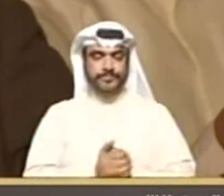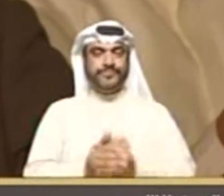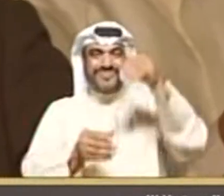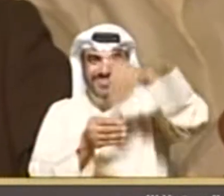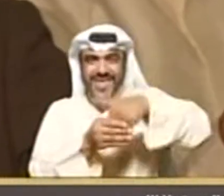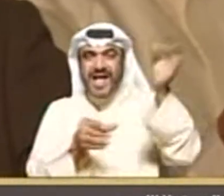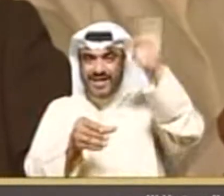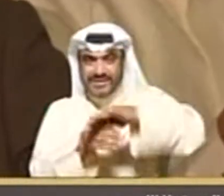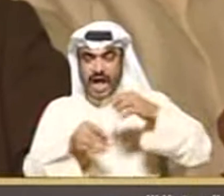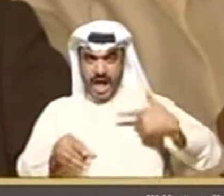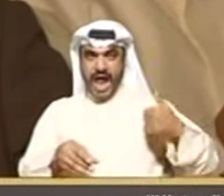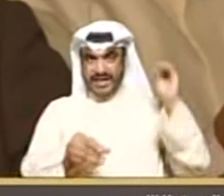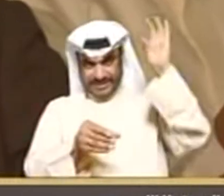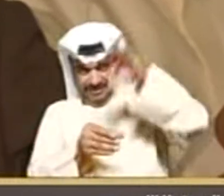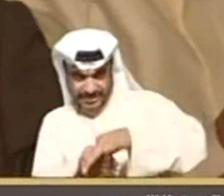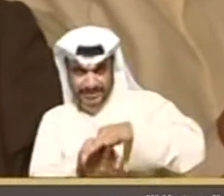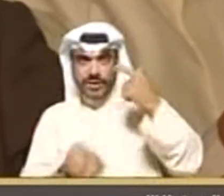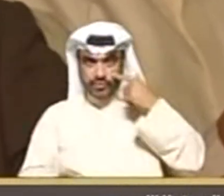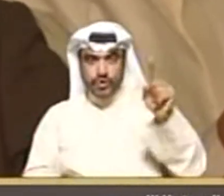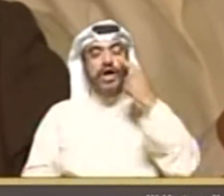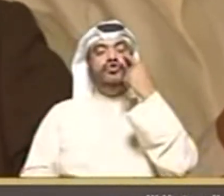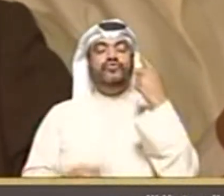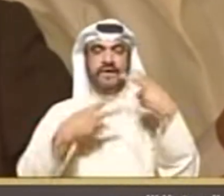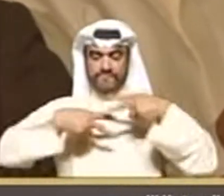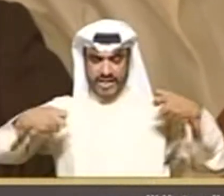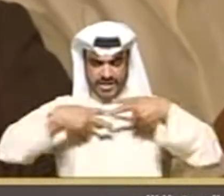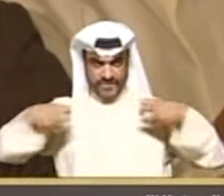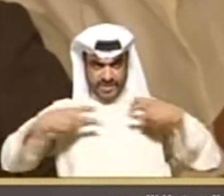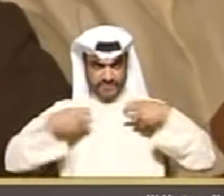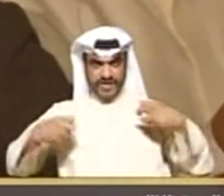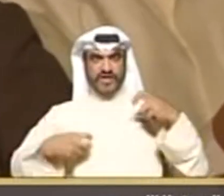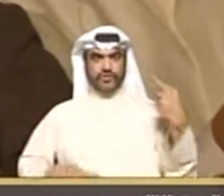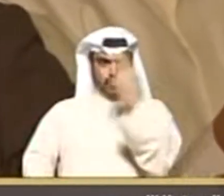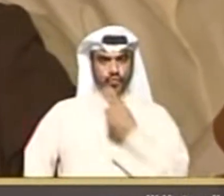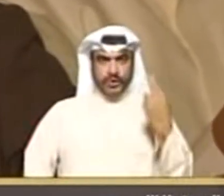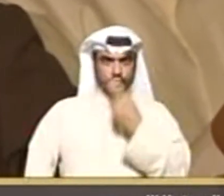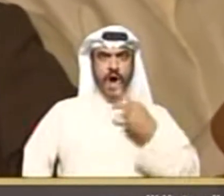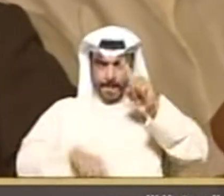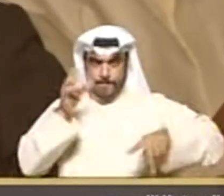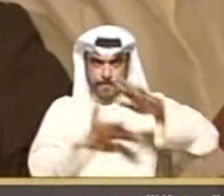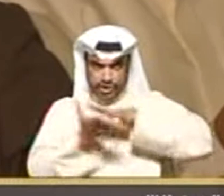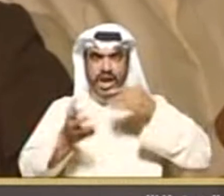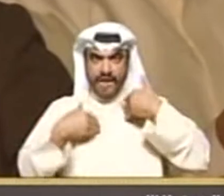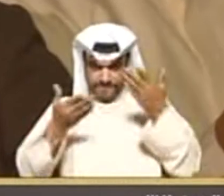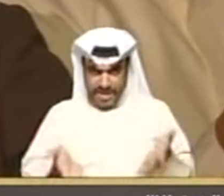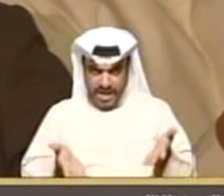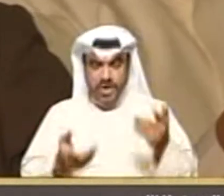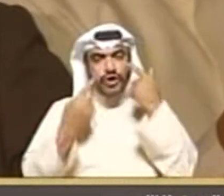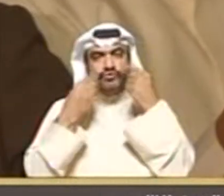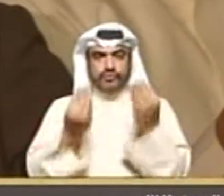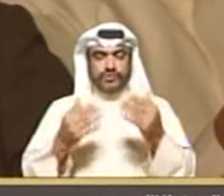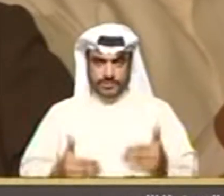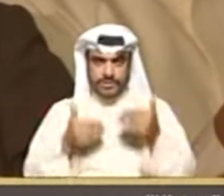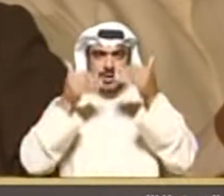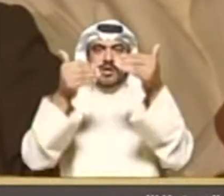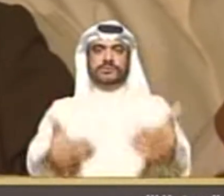كان هناك فرصة للوصول إلى حل يتم التوافق عليه، لكن يمكن الإرهاق وطول المدة صعب